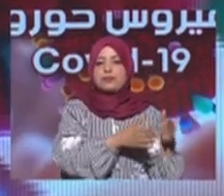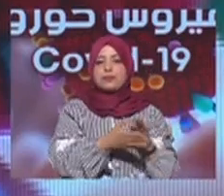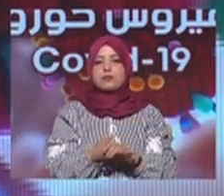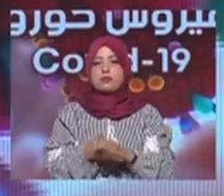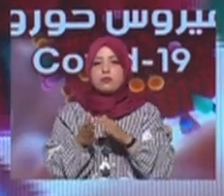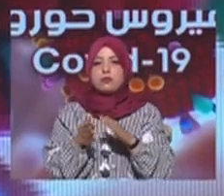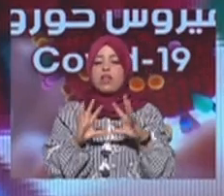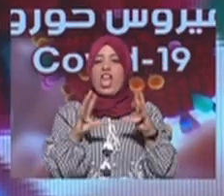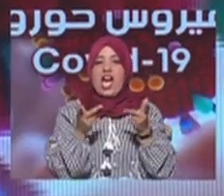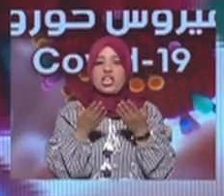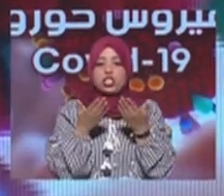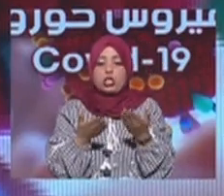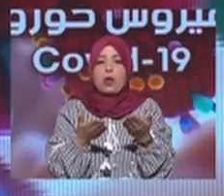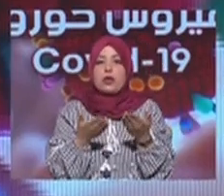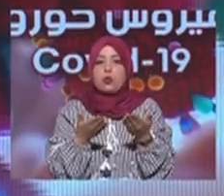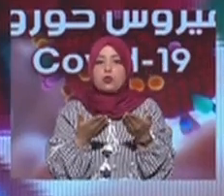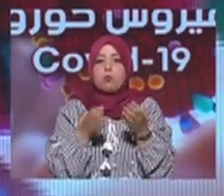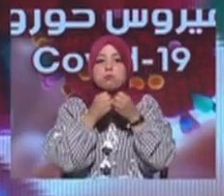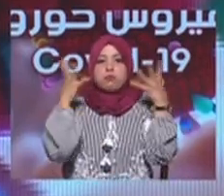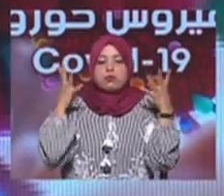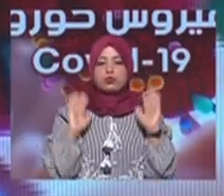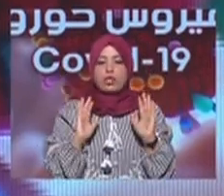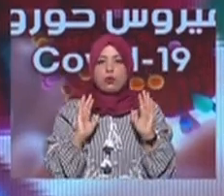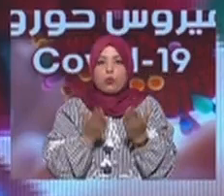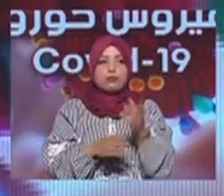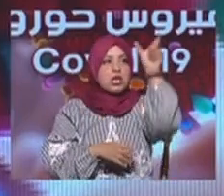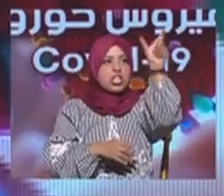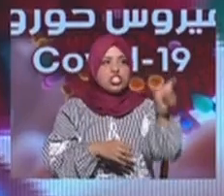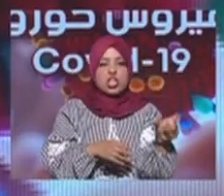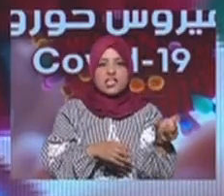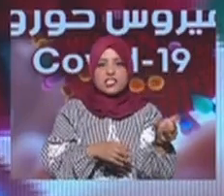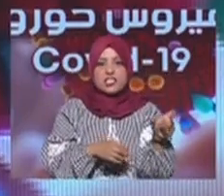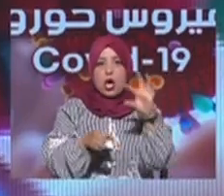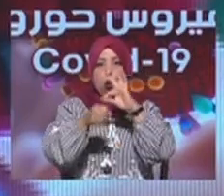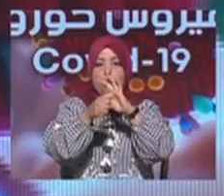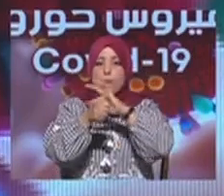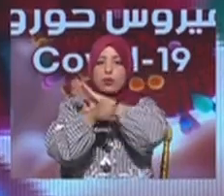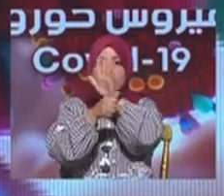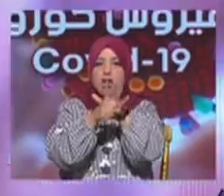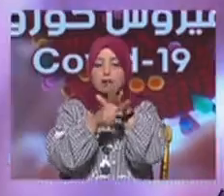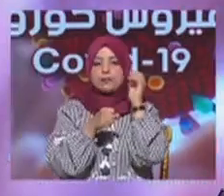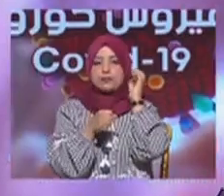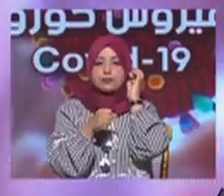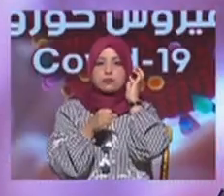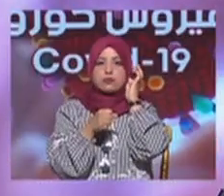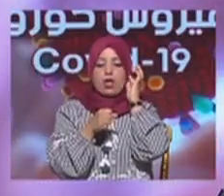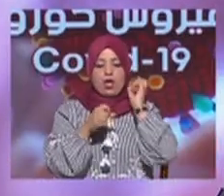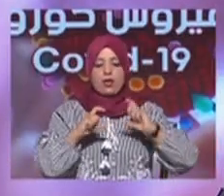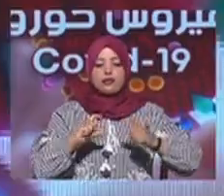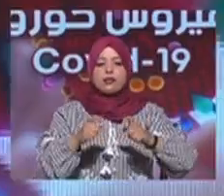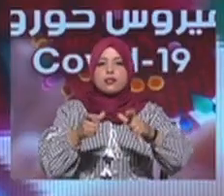صدفة. أنا خذيت لي زيشونتيون لو بلوس شارجي، وبالصدفة هما كانوا اللي تعداو في تونس. اللي تعداو في